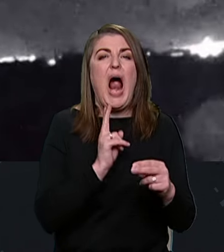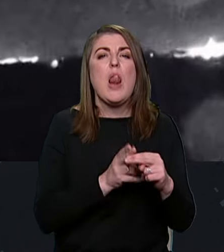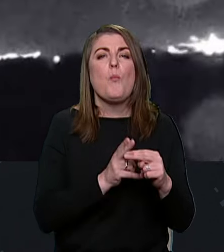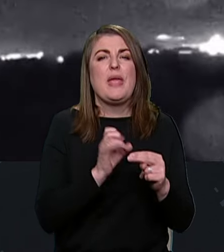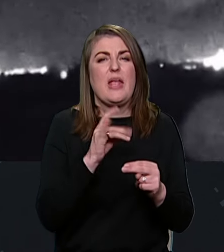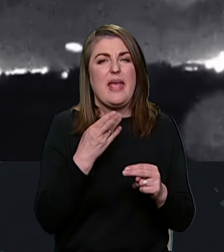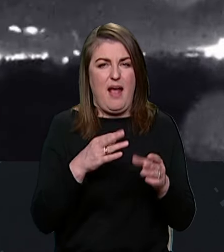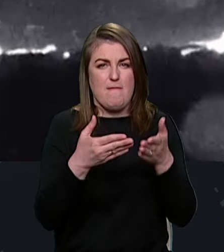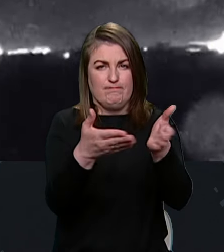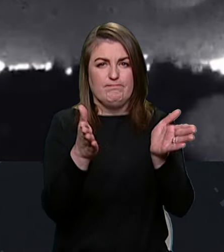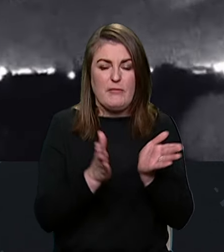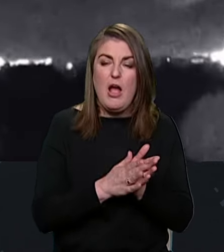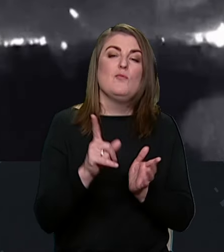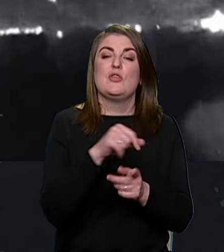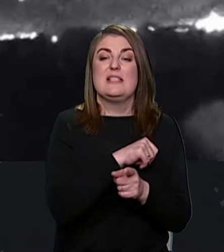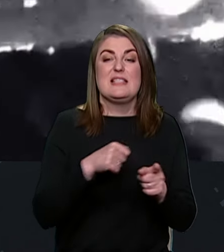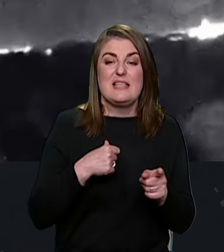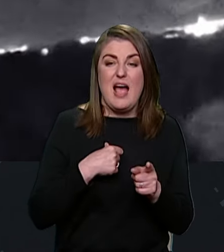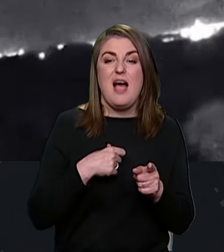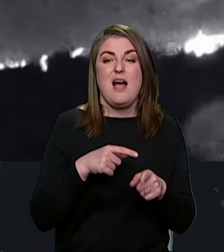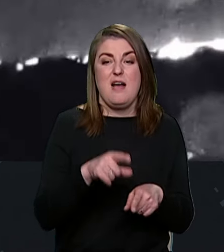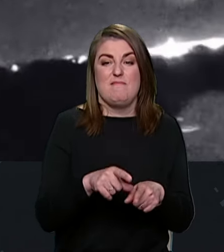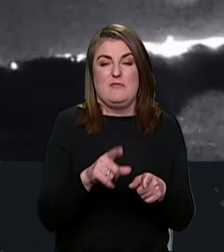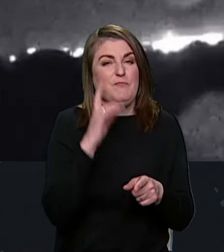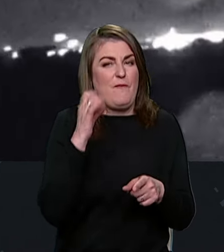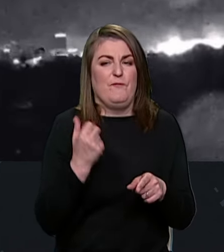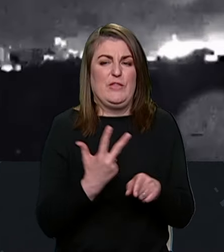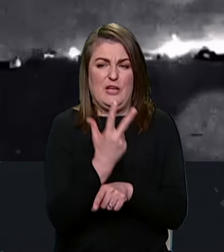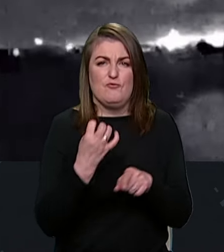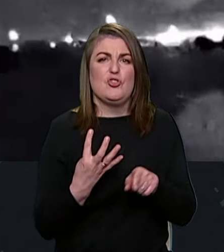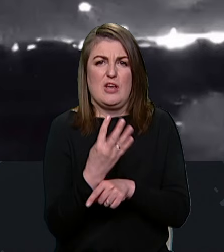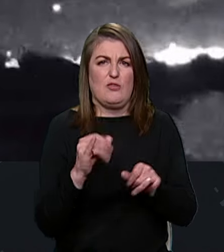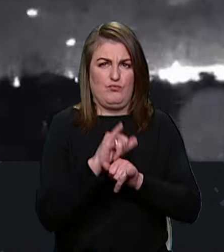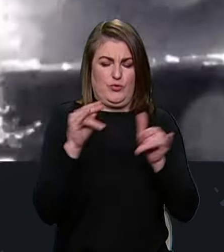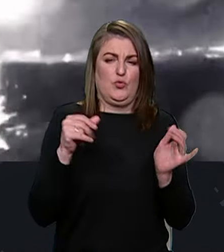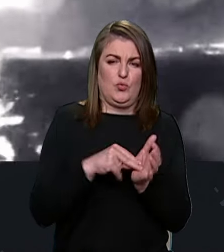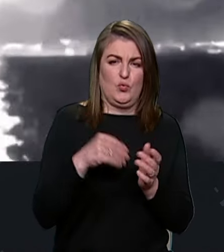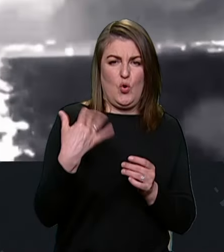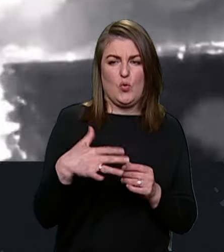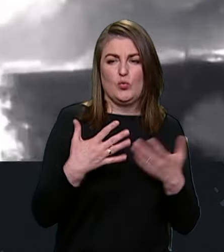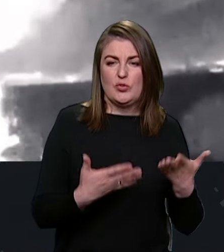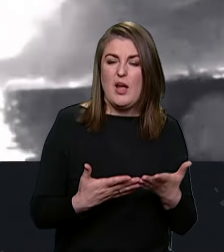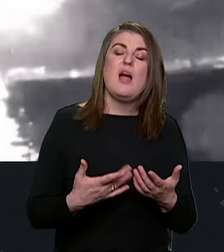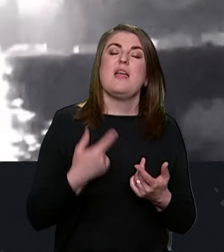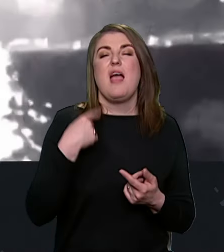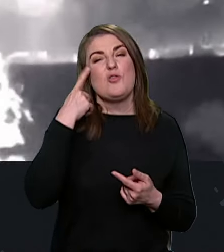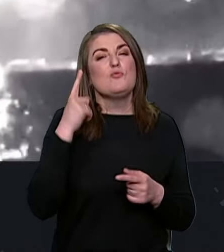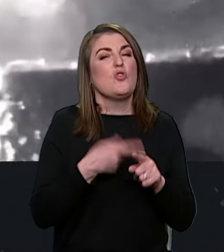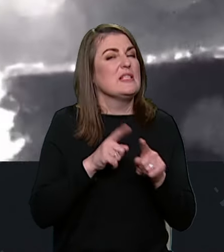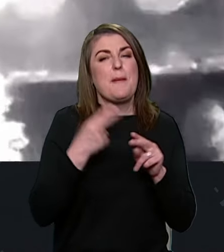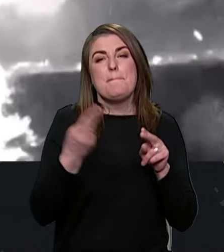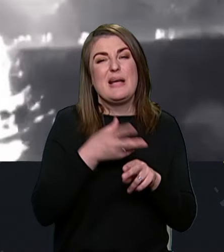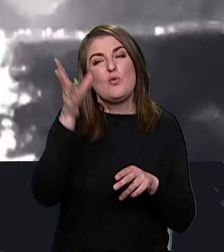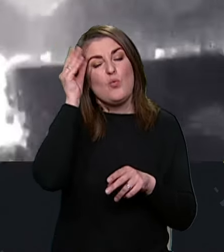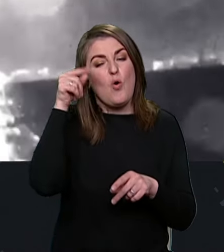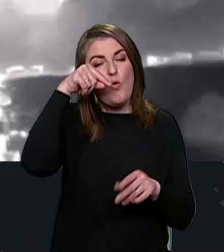алюмінієвого. Тому що сам дрон «Магура» коштує в 3-4 рази дорожче. Я думаю, що це без врахування